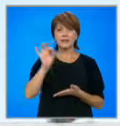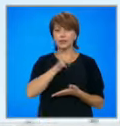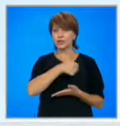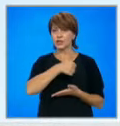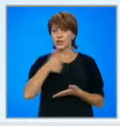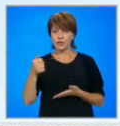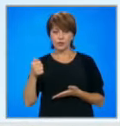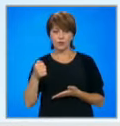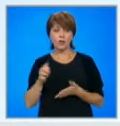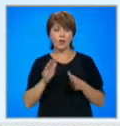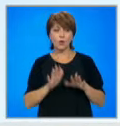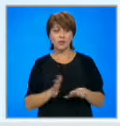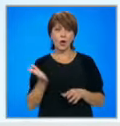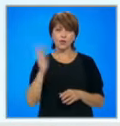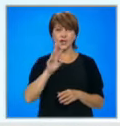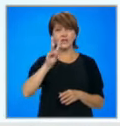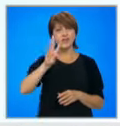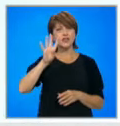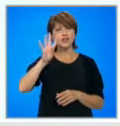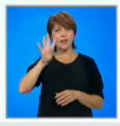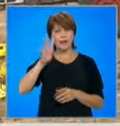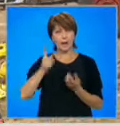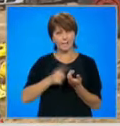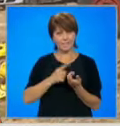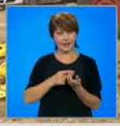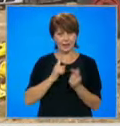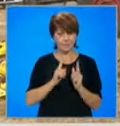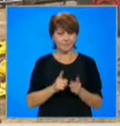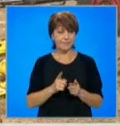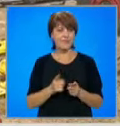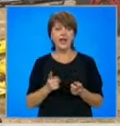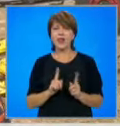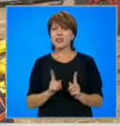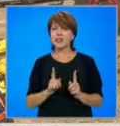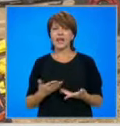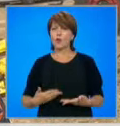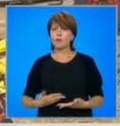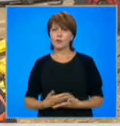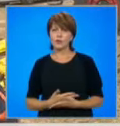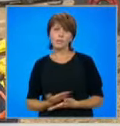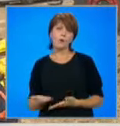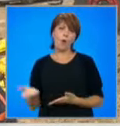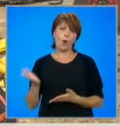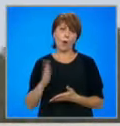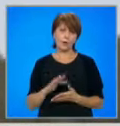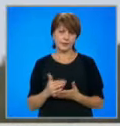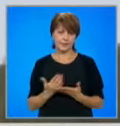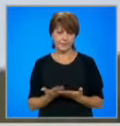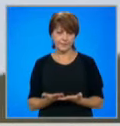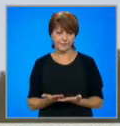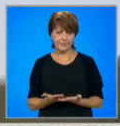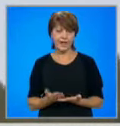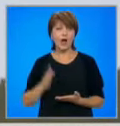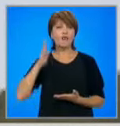Останаха около 3-4 загревания да прави, но реално по този фронт, където минахме ние, просто не е необходимо повече да се подават гасителни вещества.